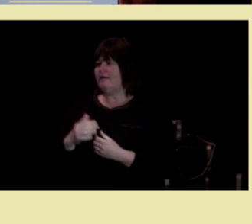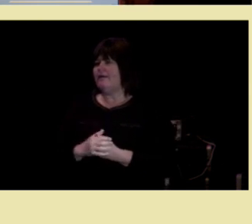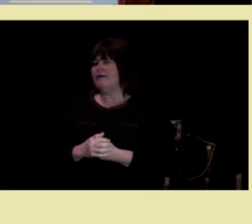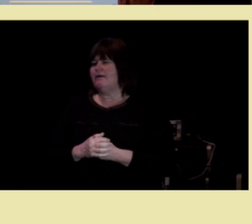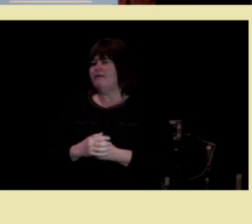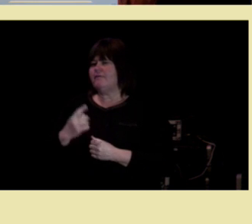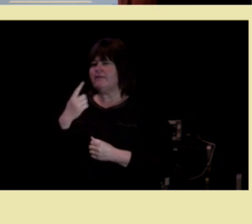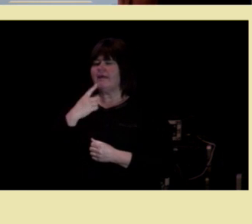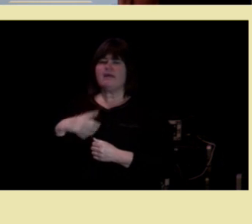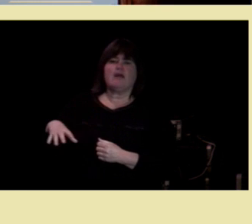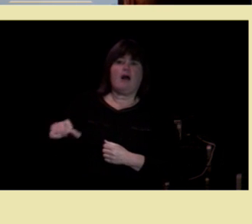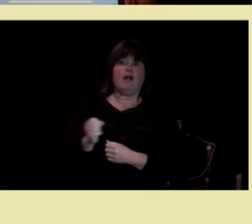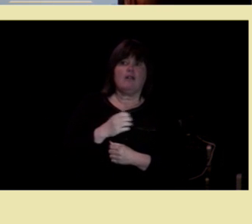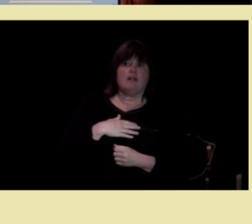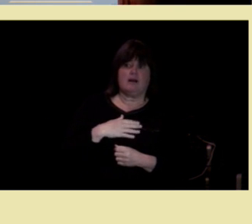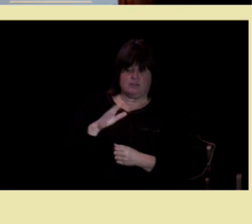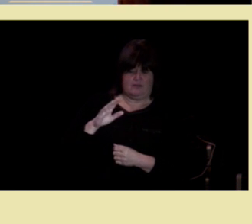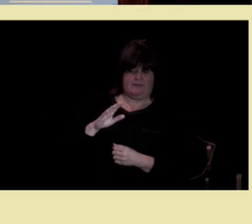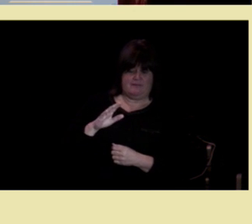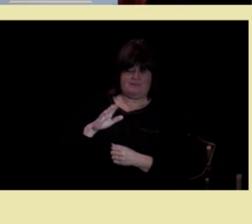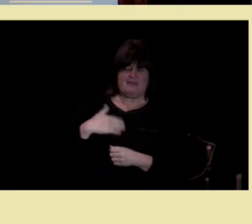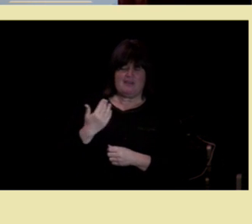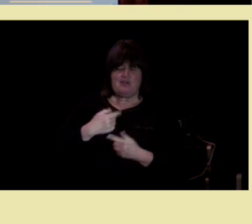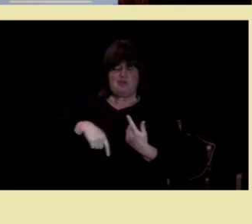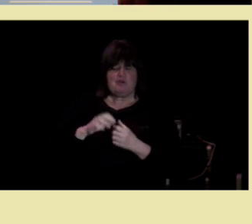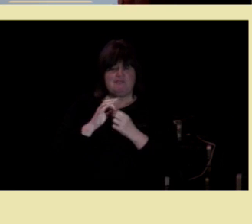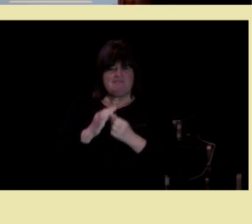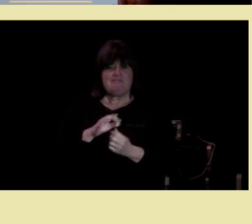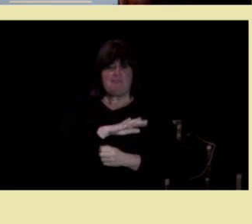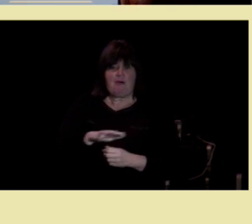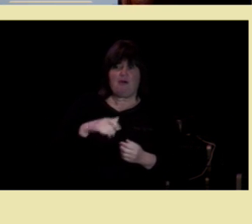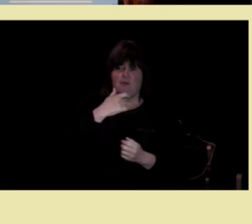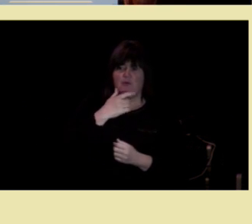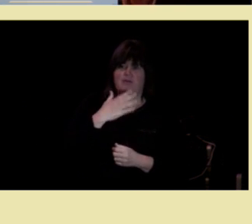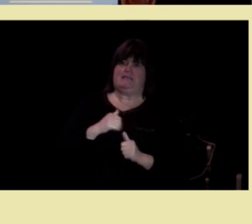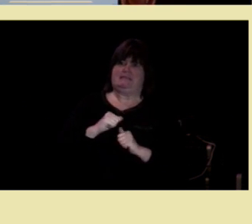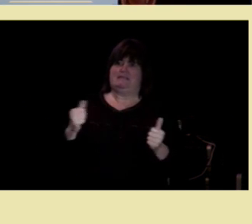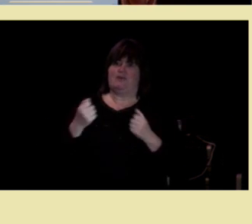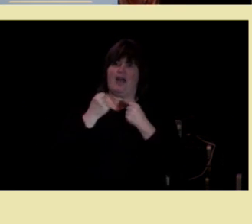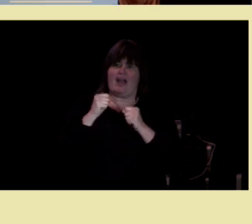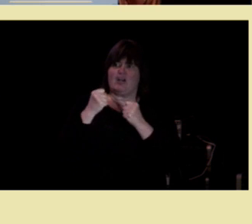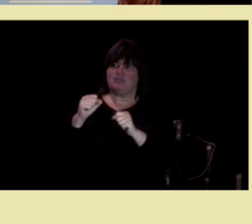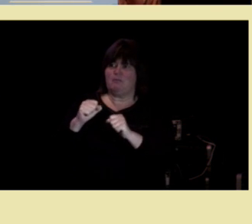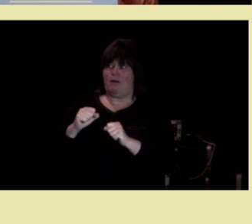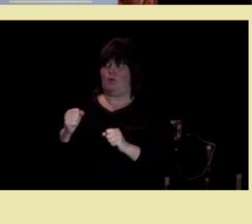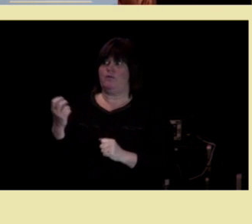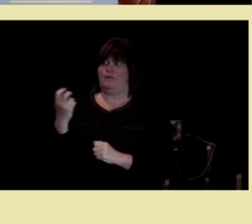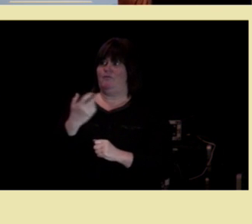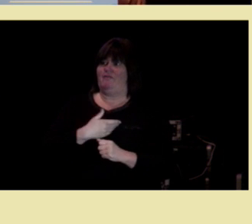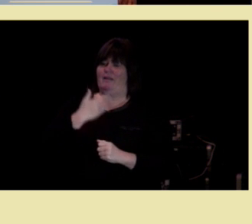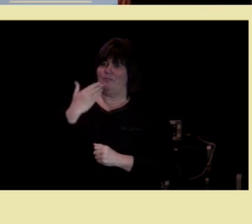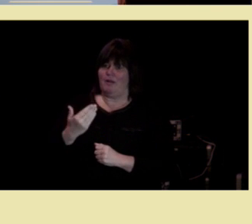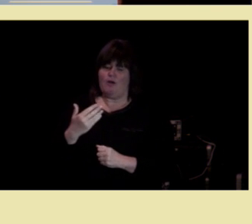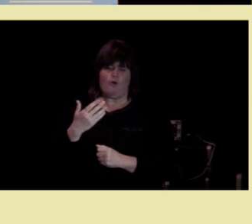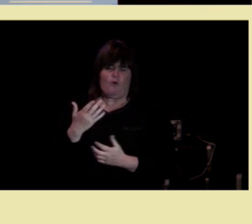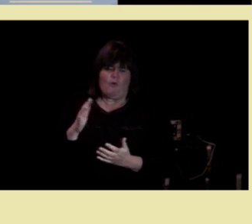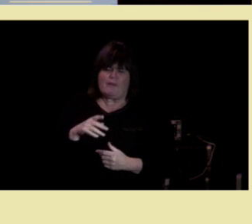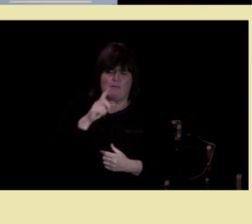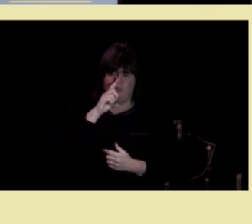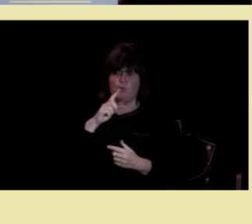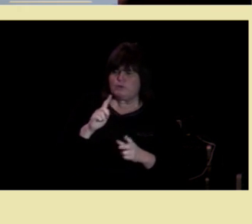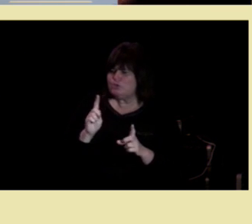det er et enormt stort engasjement rundt barn og unge. Det er kjempebra. Vi alle er en mor, eller en søster, eller en bror, eller en